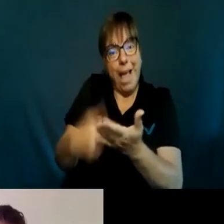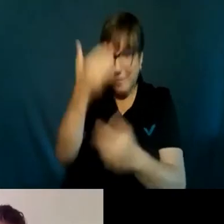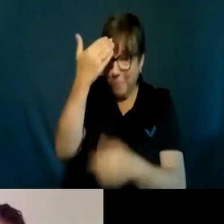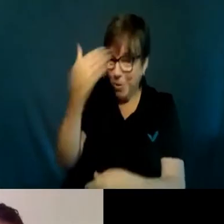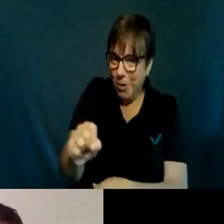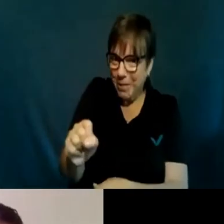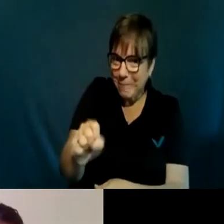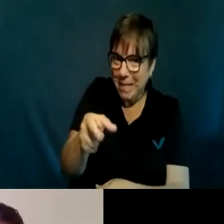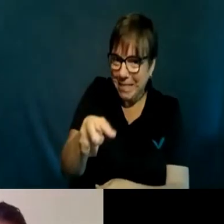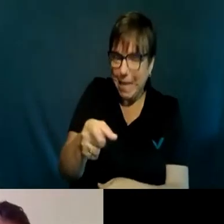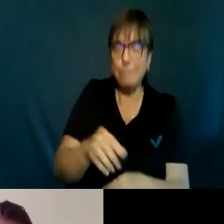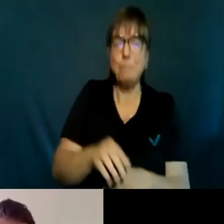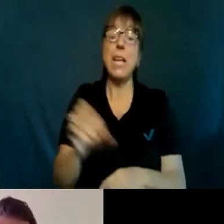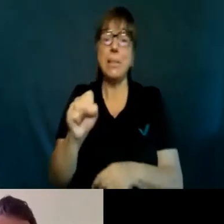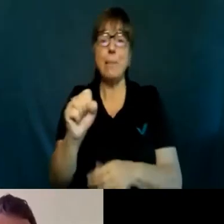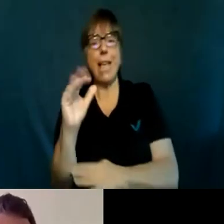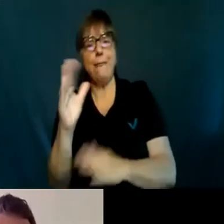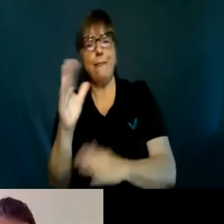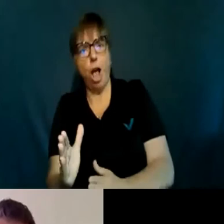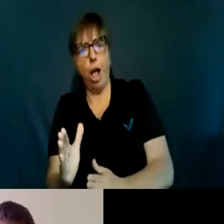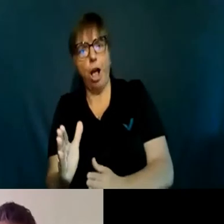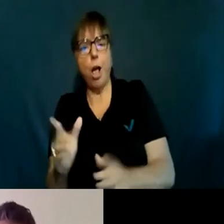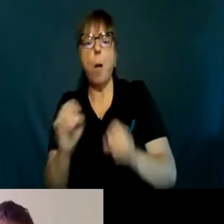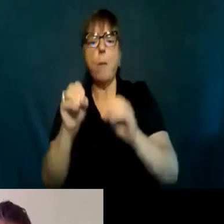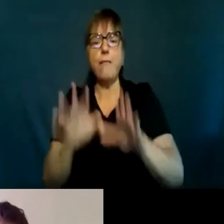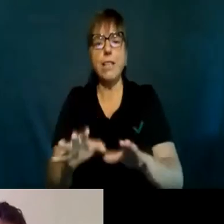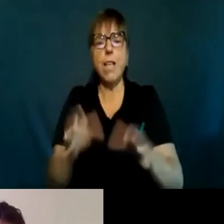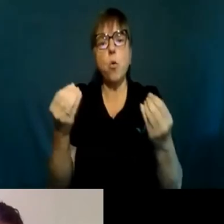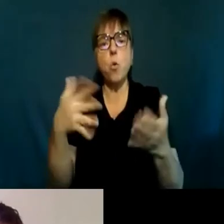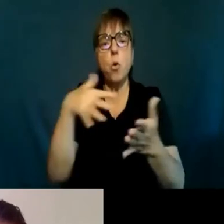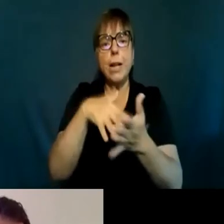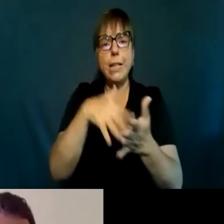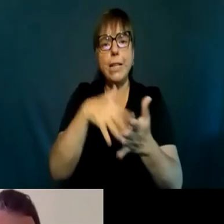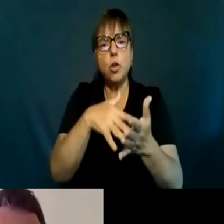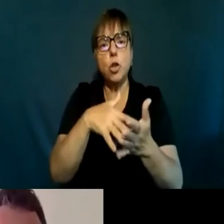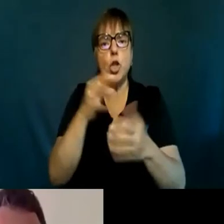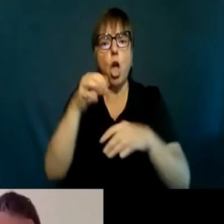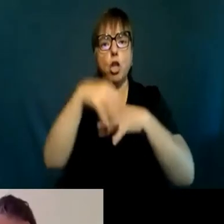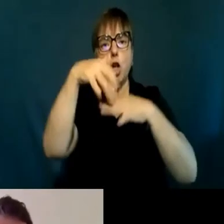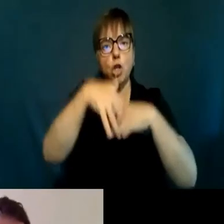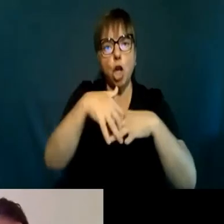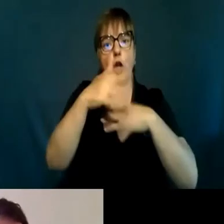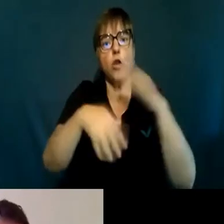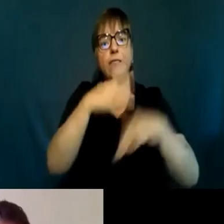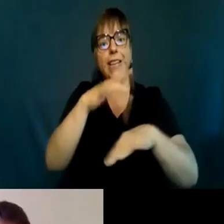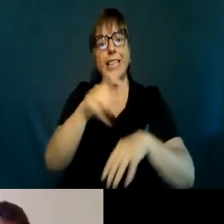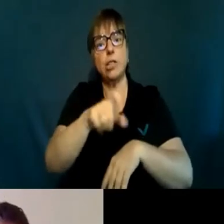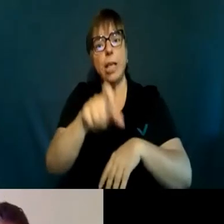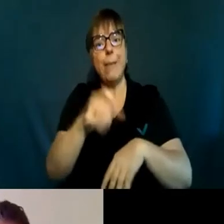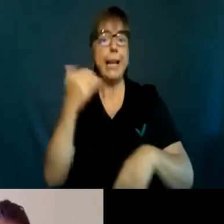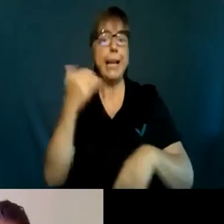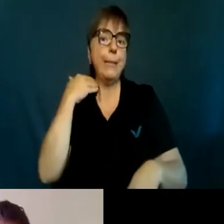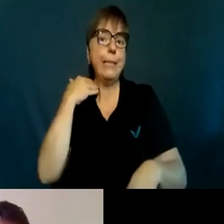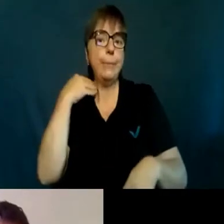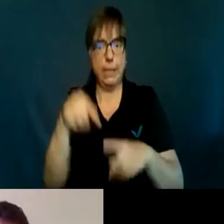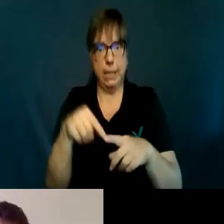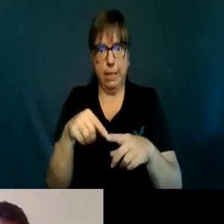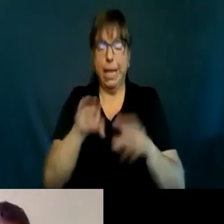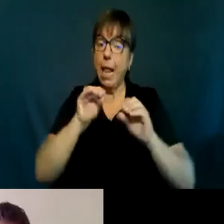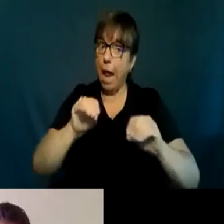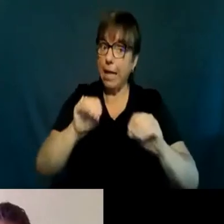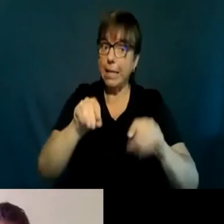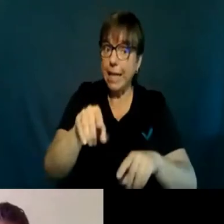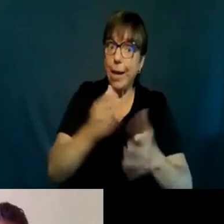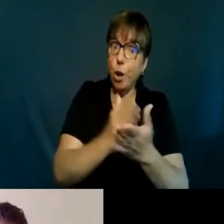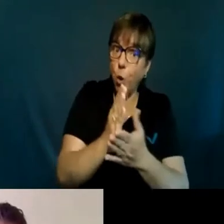Sébastien est avocat et professeur à l'École d'études autochtones de l'Université du Québec à Bitibi-Témiscamingue, où il enseigne notamment